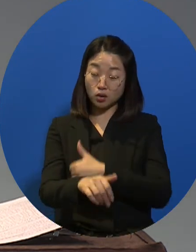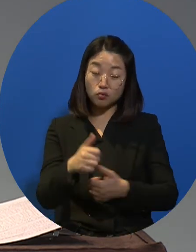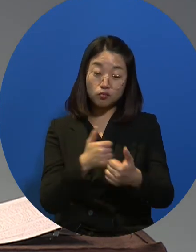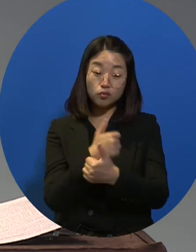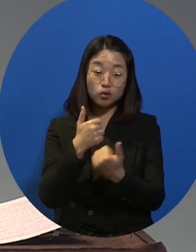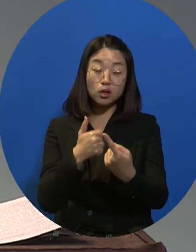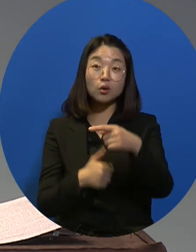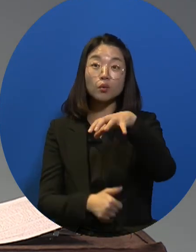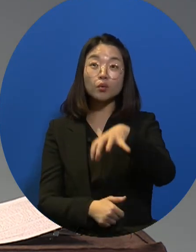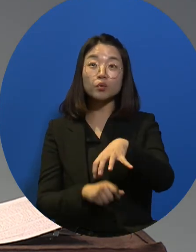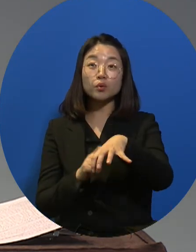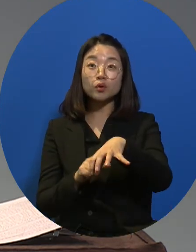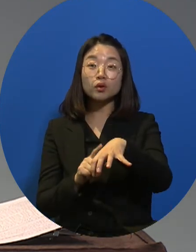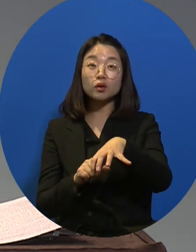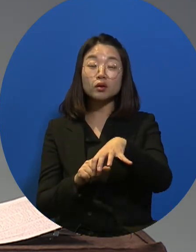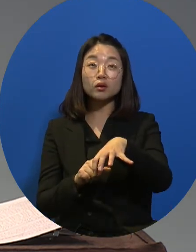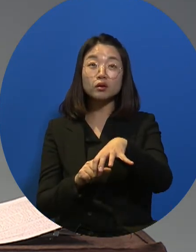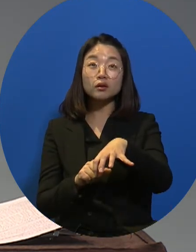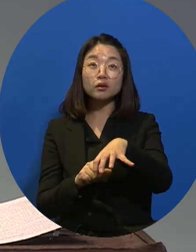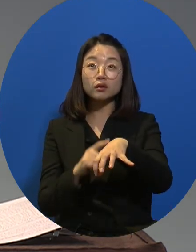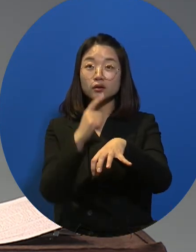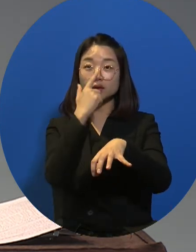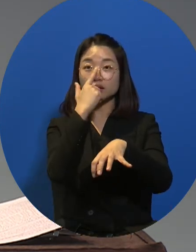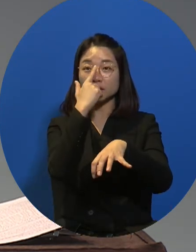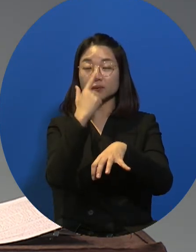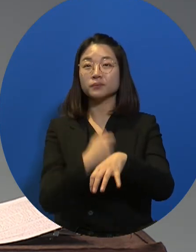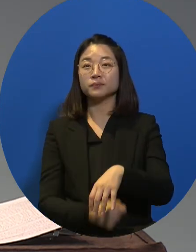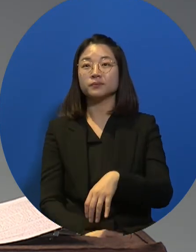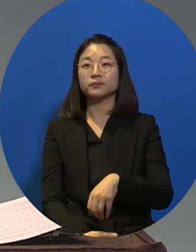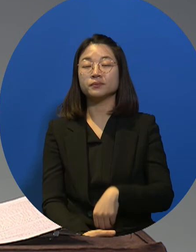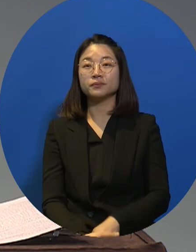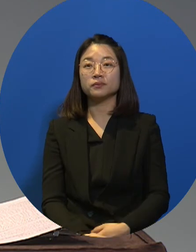실제로 어떤 의견을 종합적으로